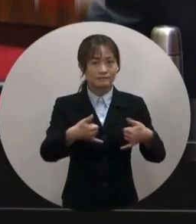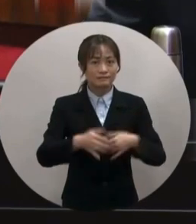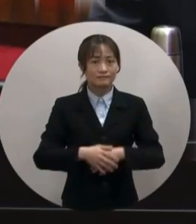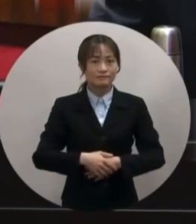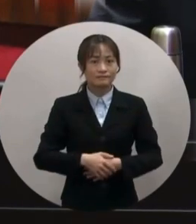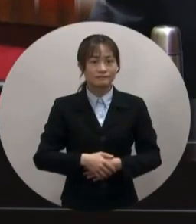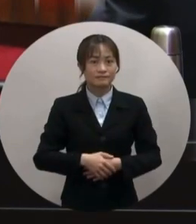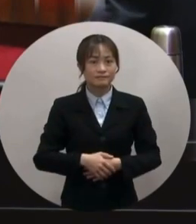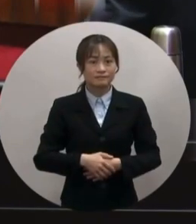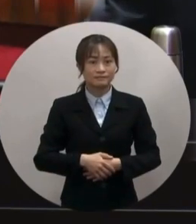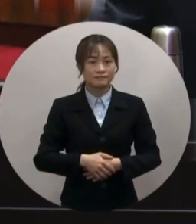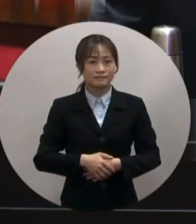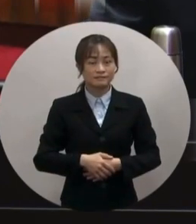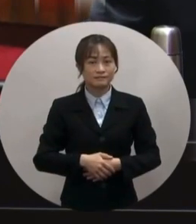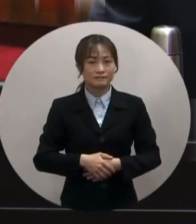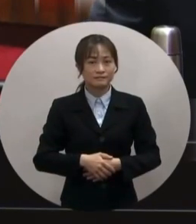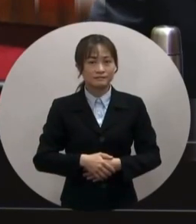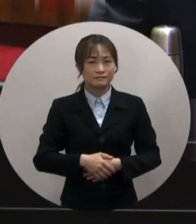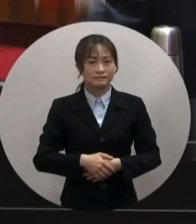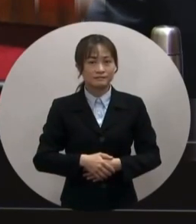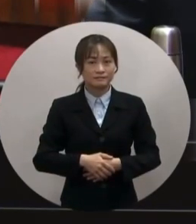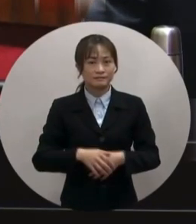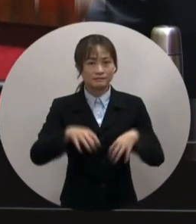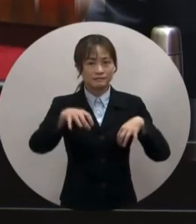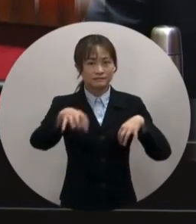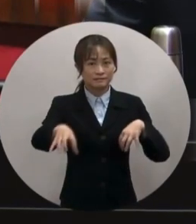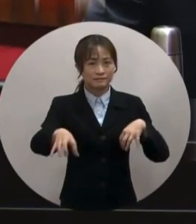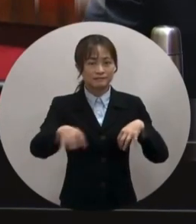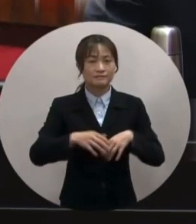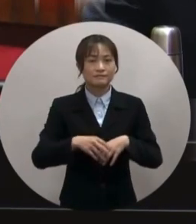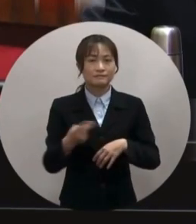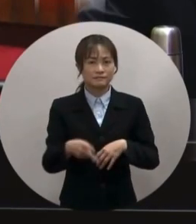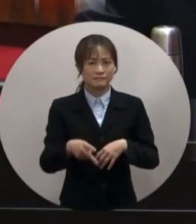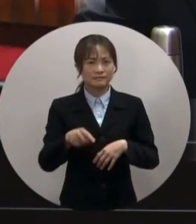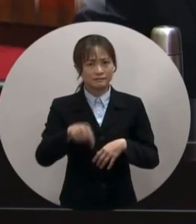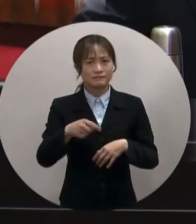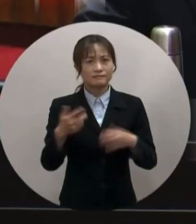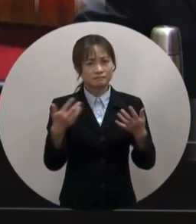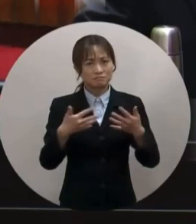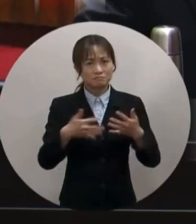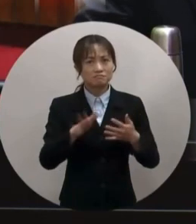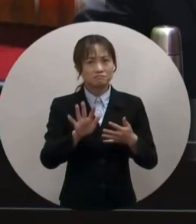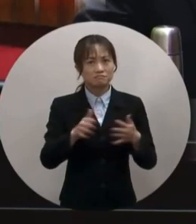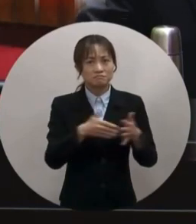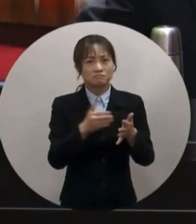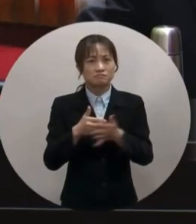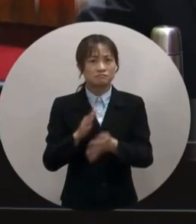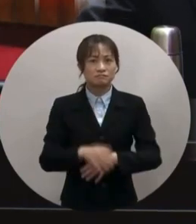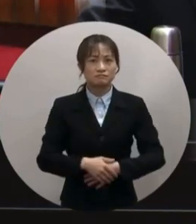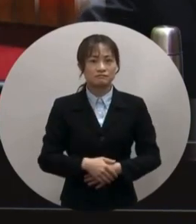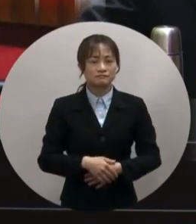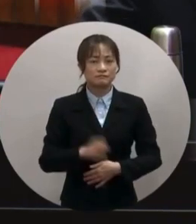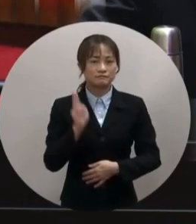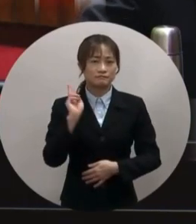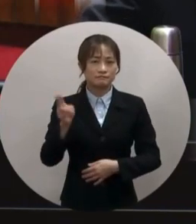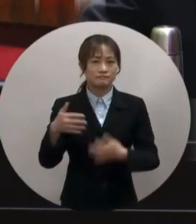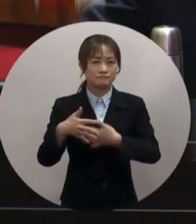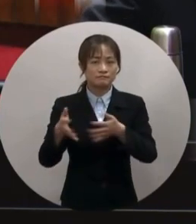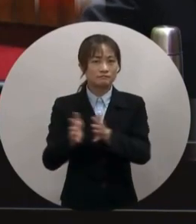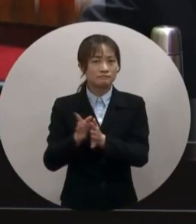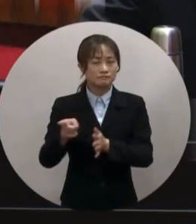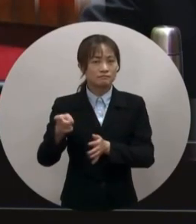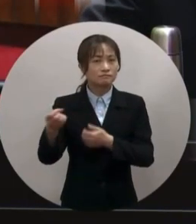就是腳路跟路隆的問題所以這拜託部我有聽部長